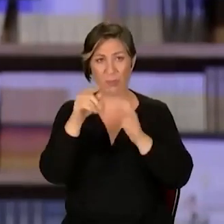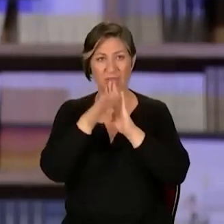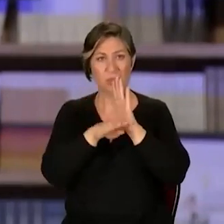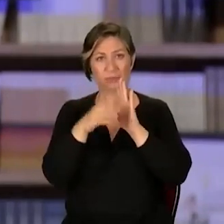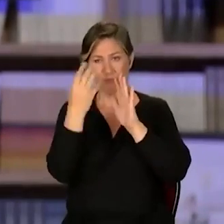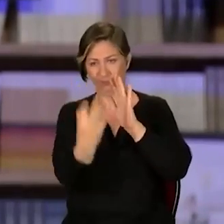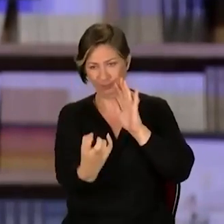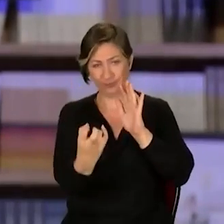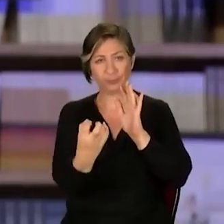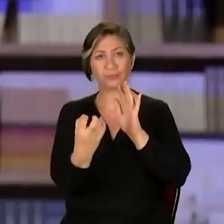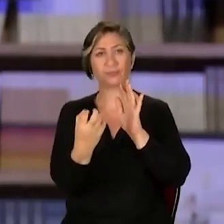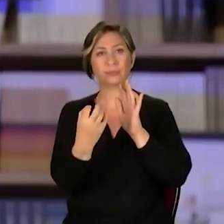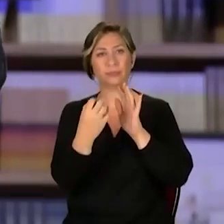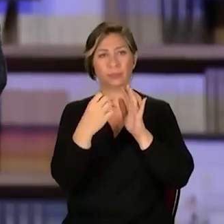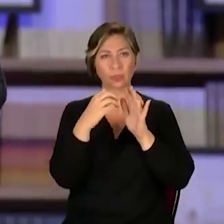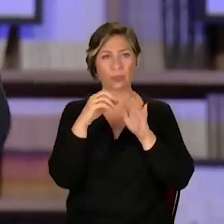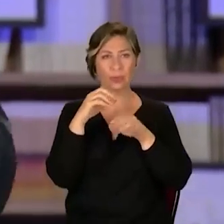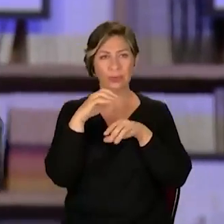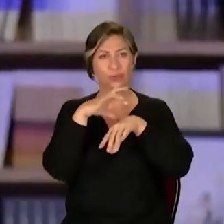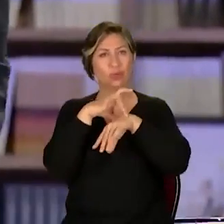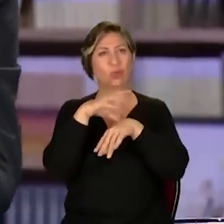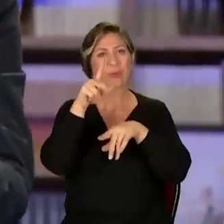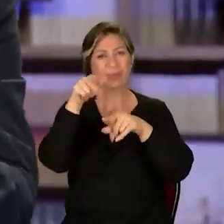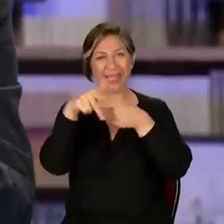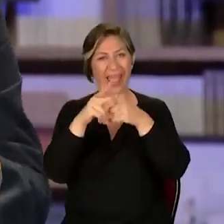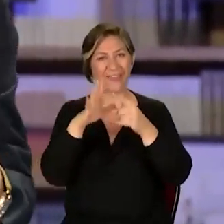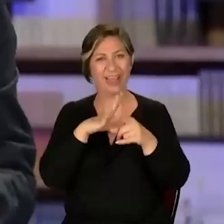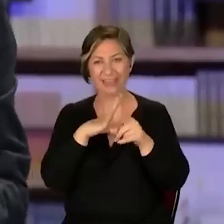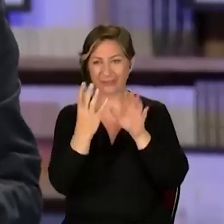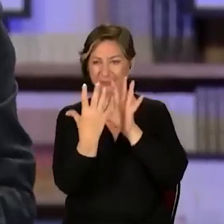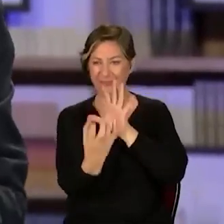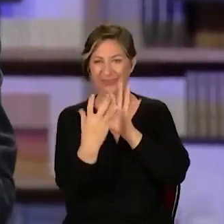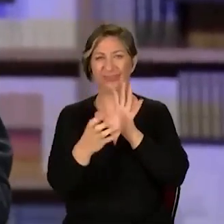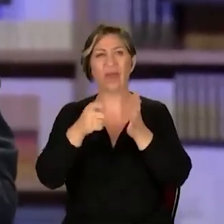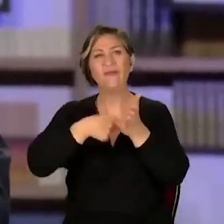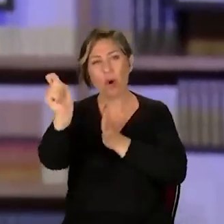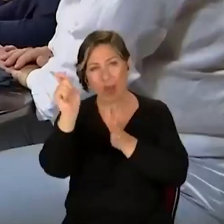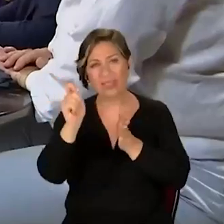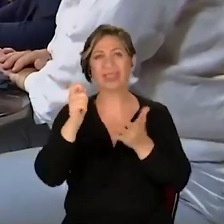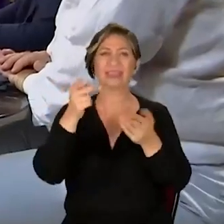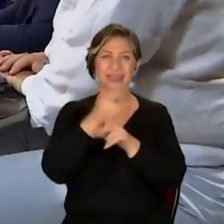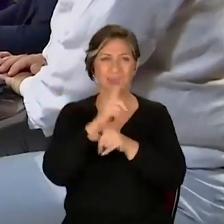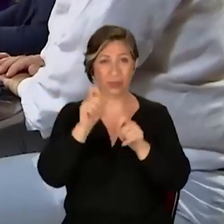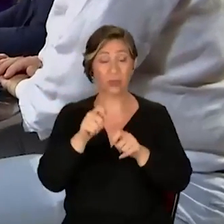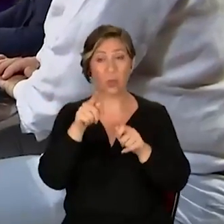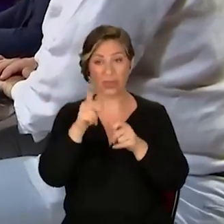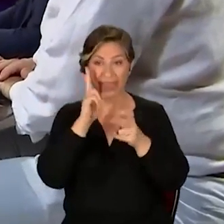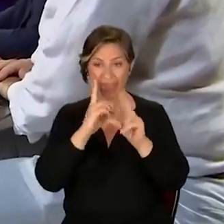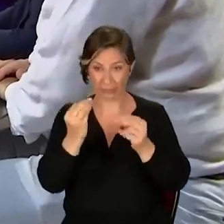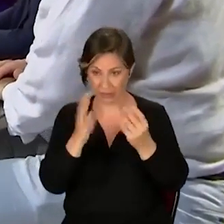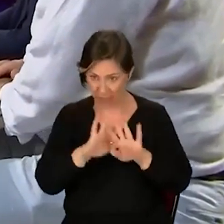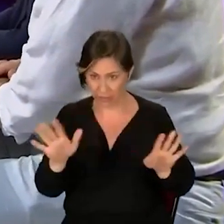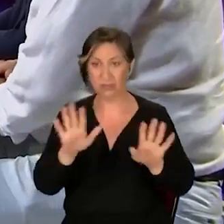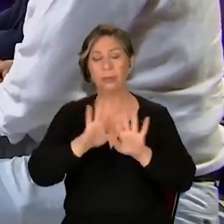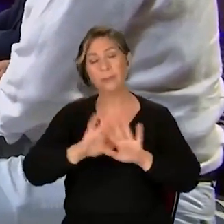program yükleyerek tedavi, doktor işaretli programlar vardı böyle. Format atardı. Stetoskopla falan filan. Aynen. Onu temizler. O da